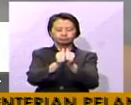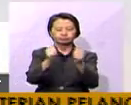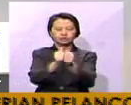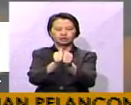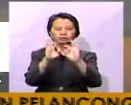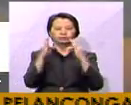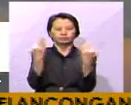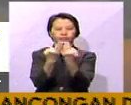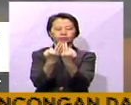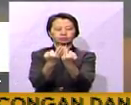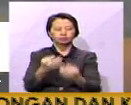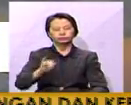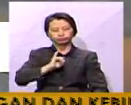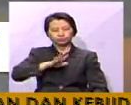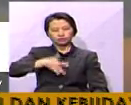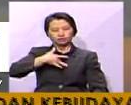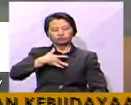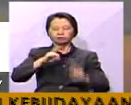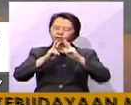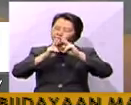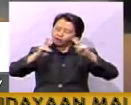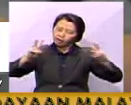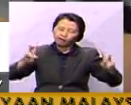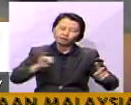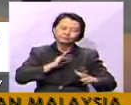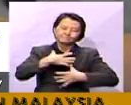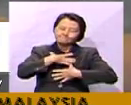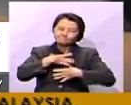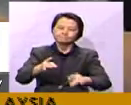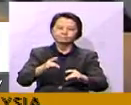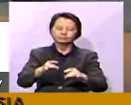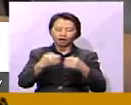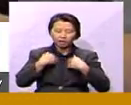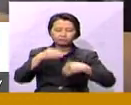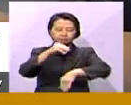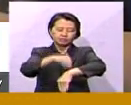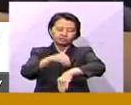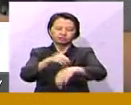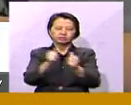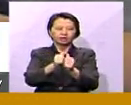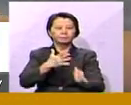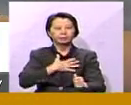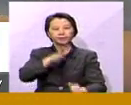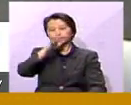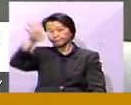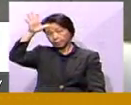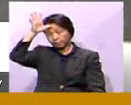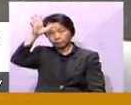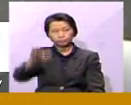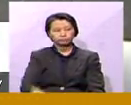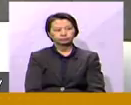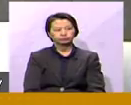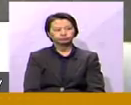family. Saya rasa hadiah yang paling bermakna dapat luangkan masa dengan my parents lah. Bagi